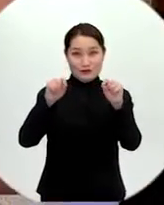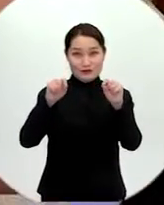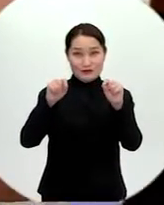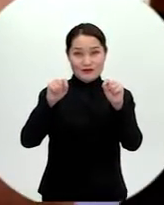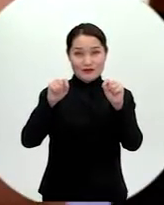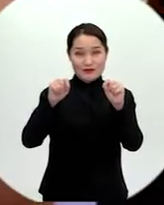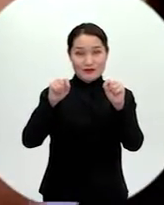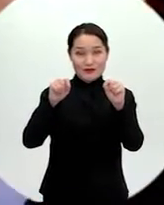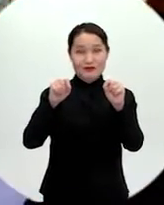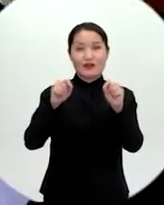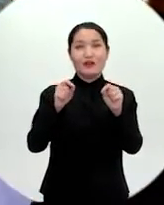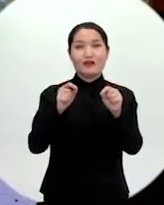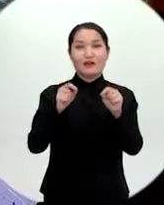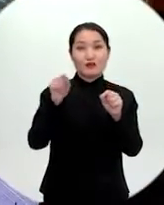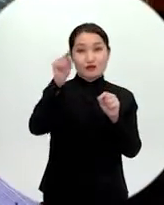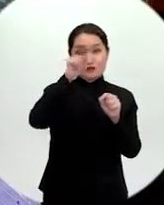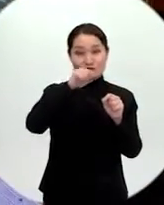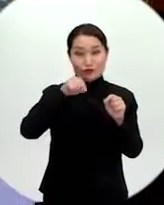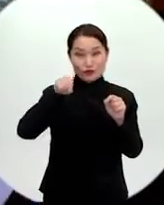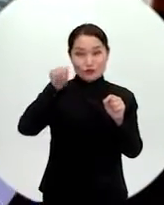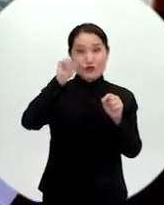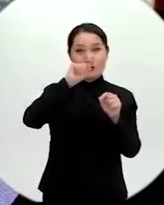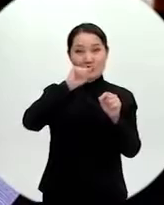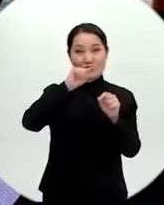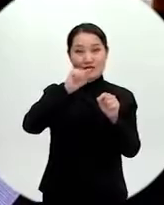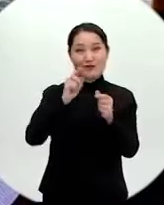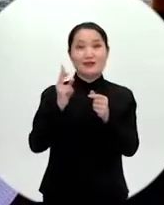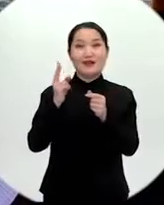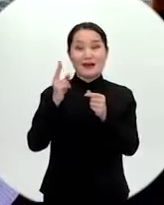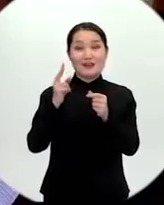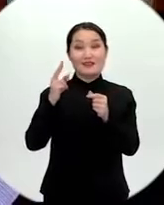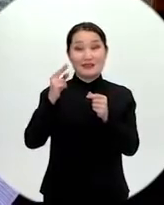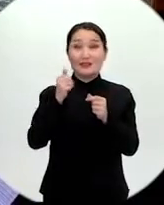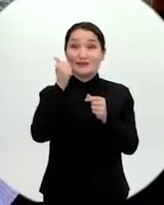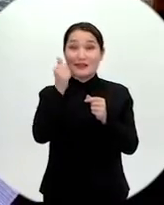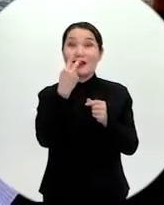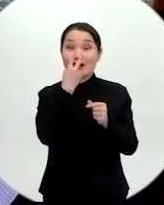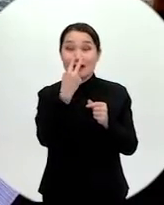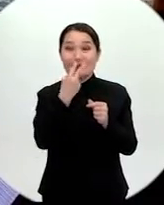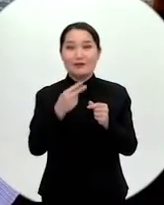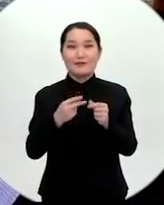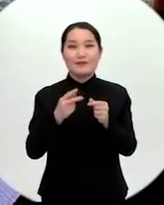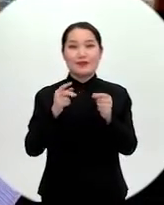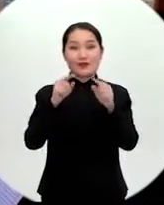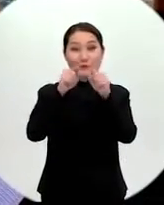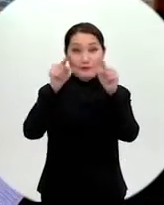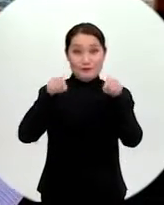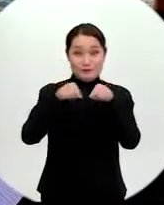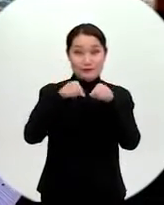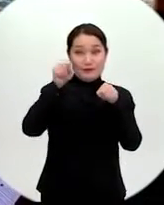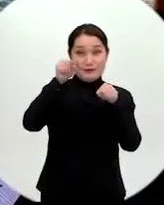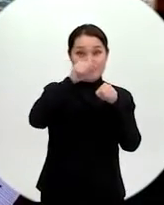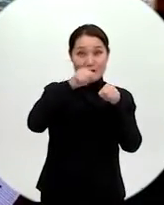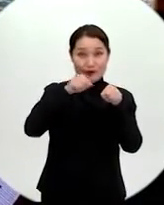дүрсийг одоо үүсгэж болдог, маш амархан үүсгэж болдог. За, багшаасаа хараад аваарай. Дөрвөн булангаа яг ижил